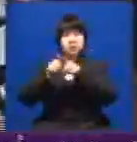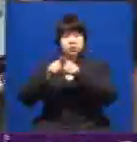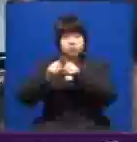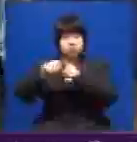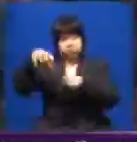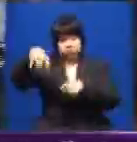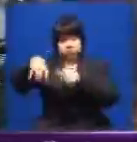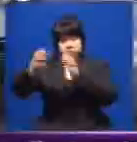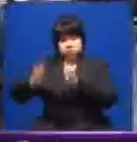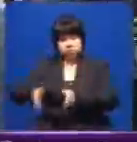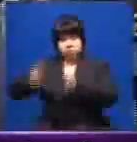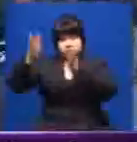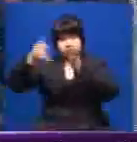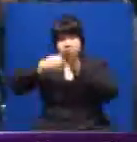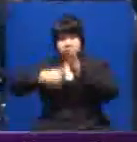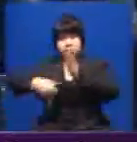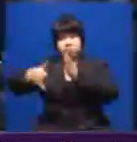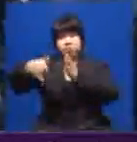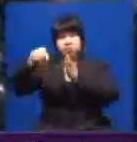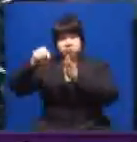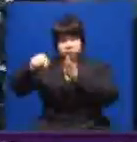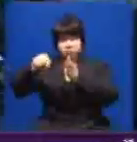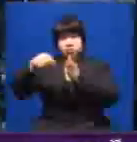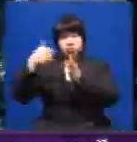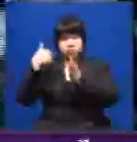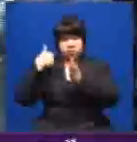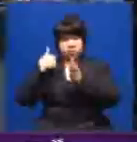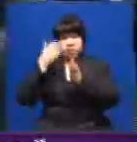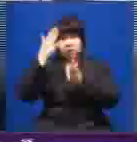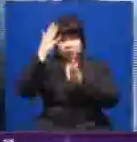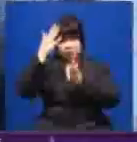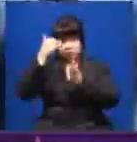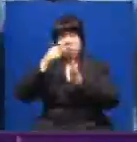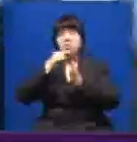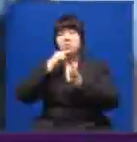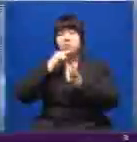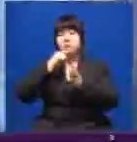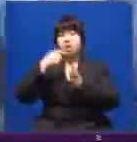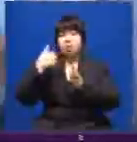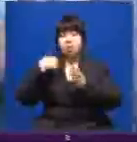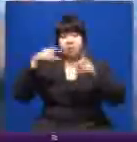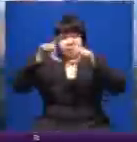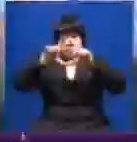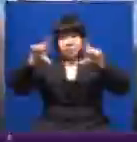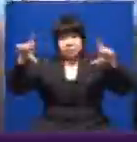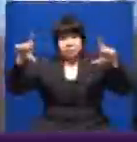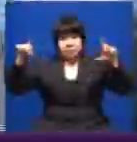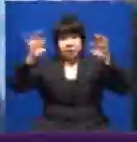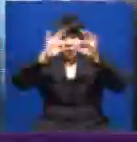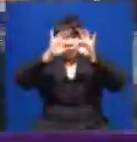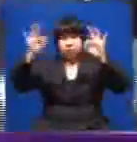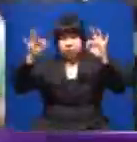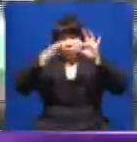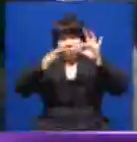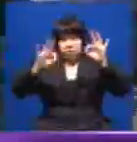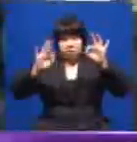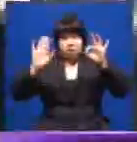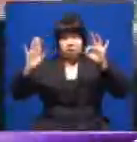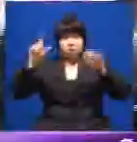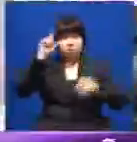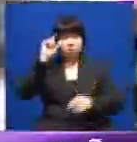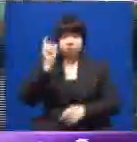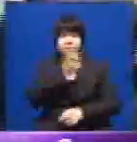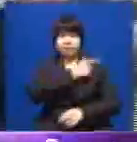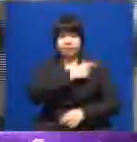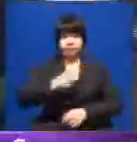รัฐประศาสนภักดีทางทิศใต้ของศูนย์ราชการโดยแสดงออกเชิงสัญลักษณ์ด้วยการนำป้ายข้อความพระราชดำรัสของพระบาท